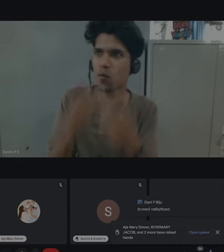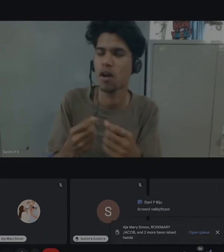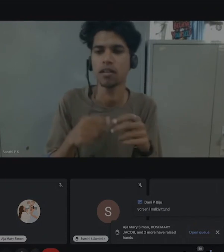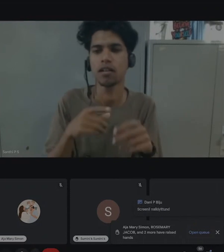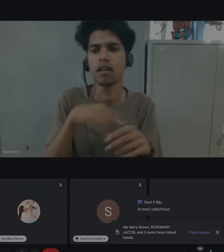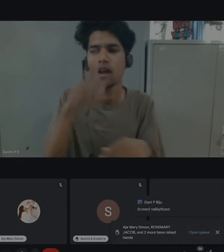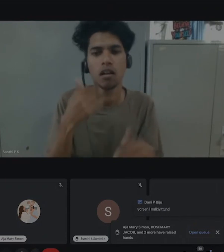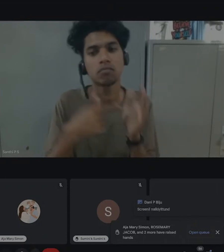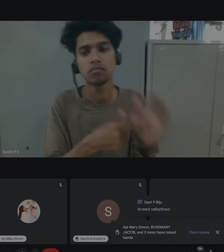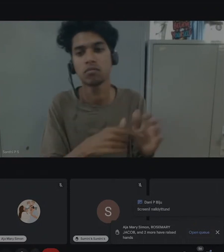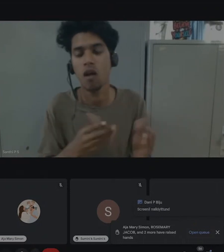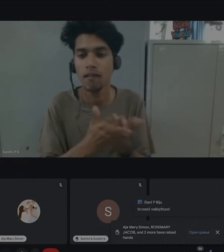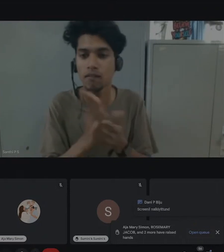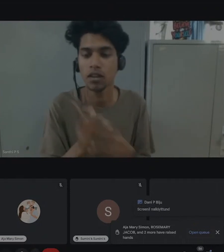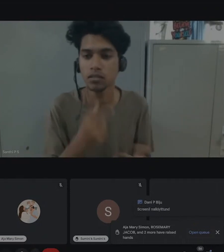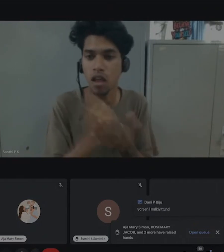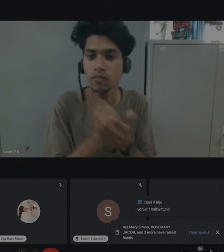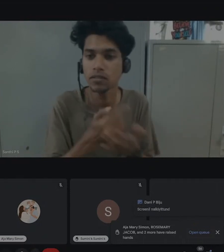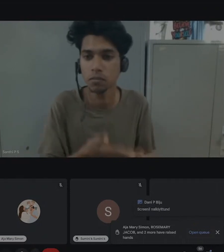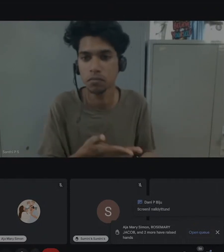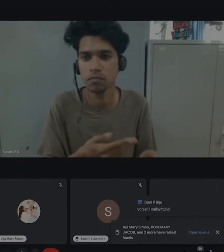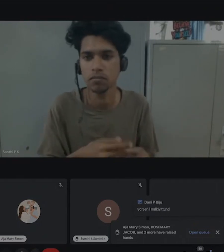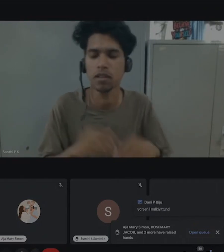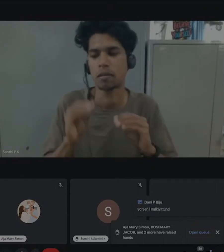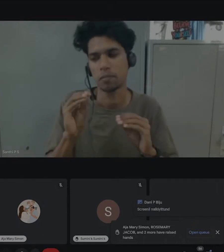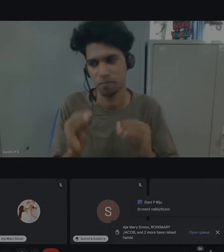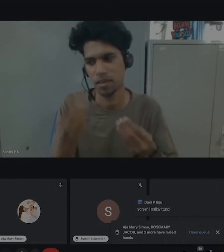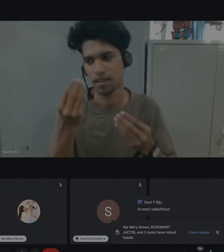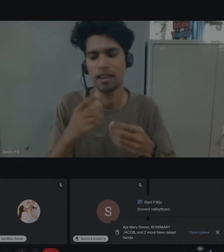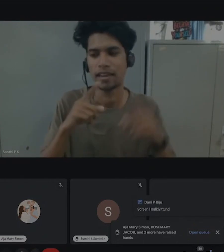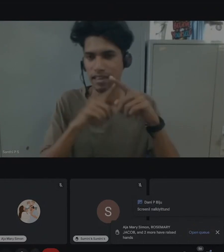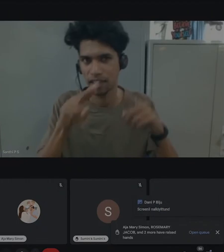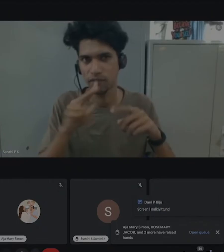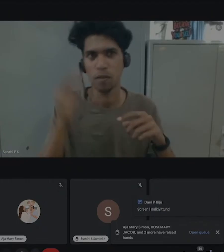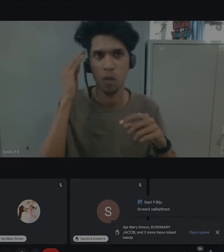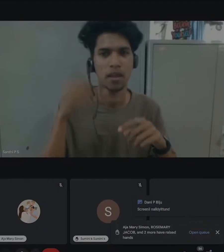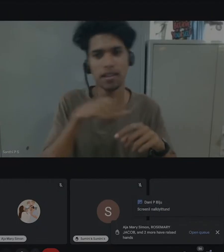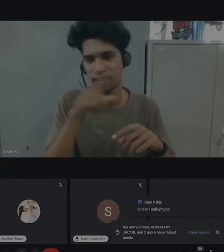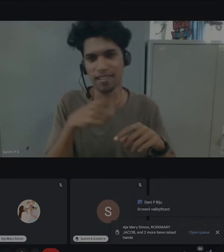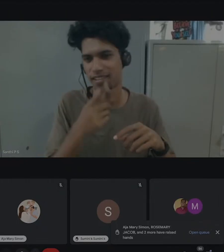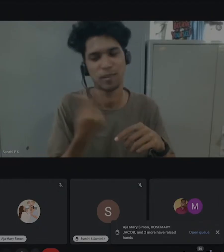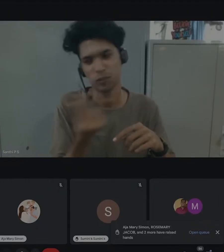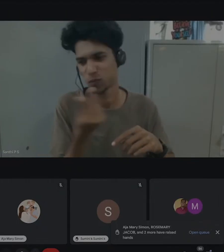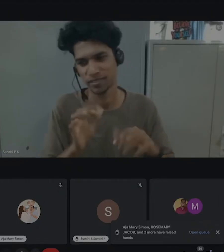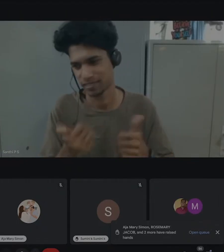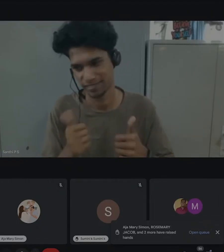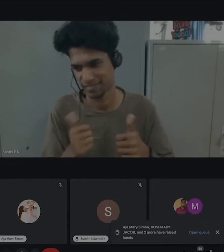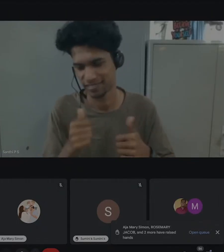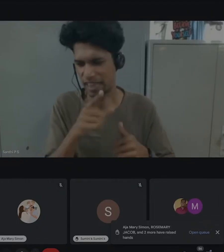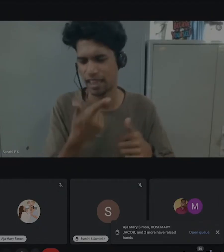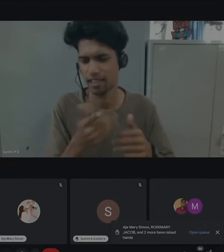കൊടുക്കണം. TV മൊബൈലും കംപ്ലീറ്റ് ആയിട്ട് ഒഴിവാക്കുക. അത് രണ്ടും വെച്ച് കൊടുക്കണ്ട. അതുകൊണ്ട് നമുക്ക് പ്രത്യേകിച്ച് ഒരു ഗുണവും കിട്ടാൻ പോകുന്നില്ല. അത്